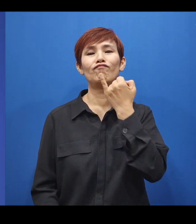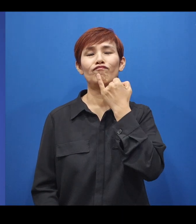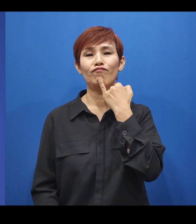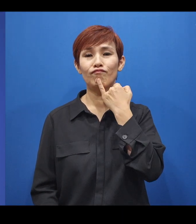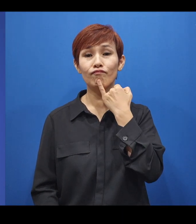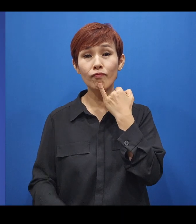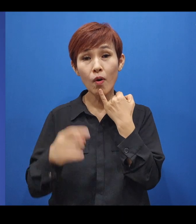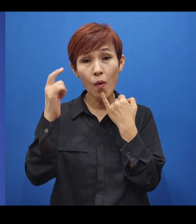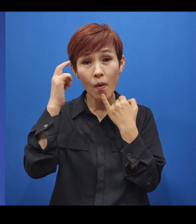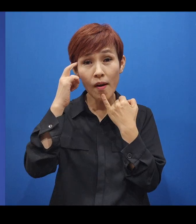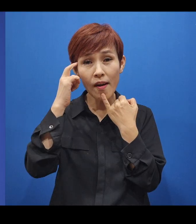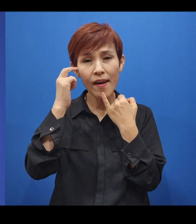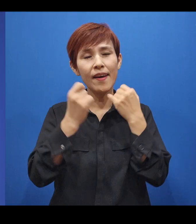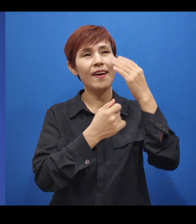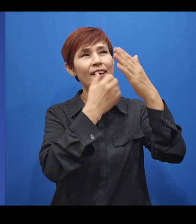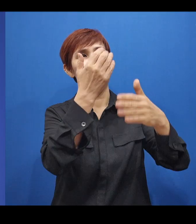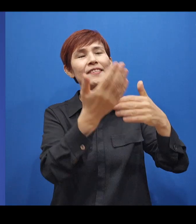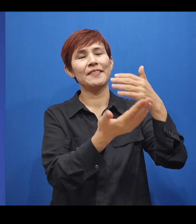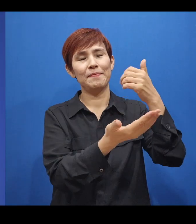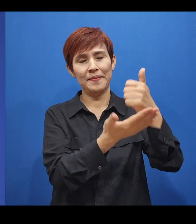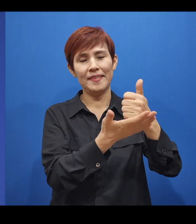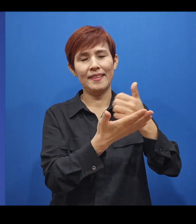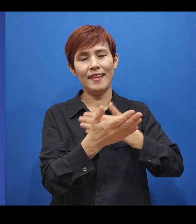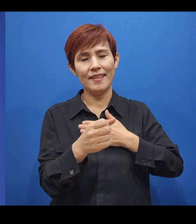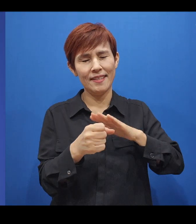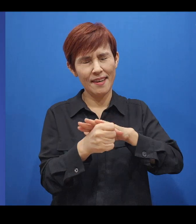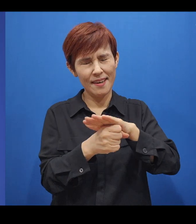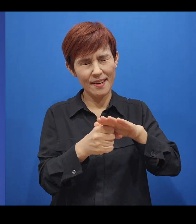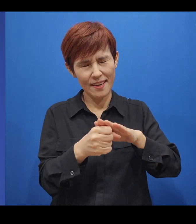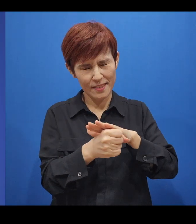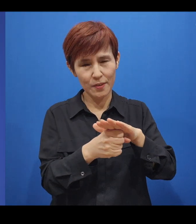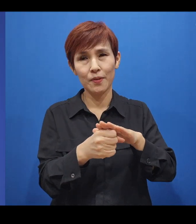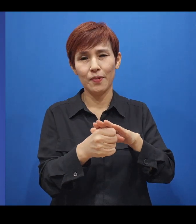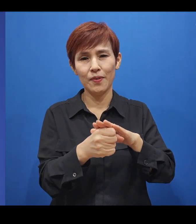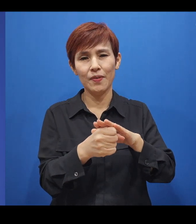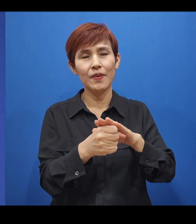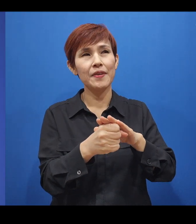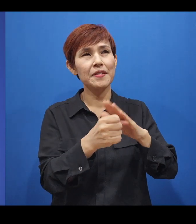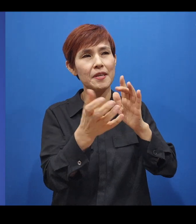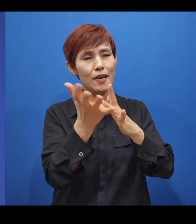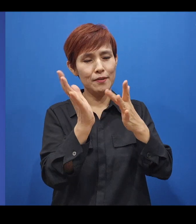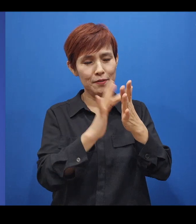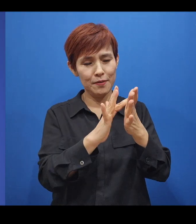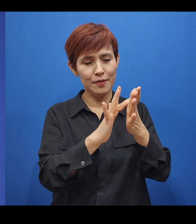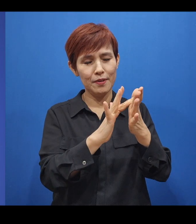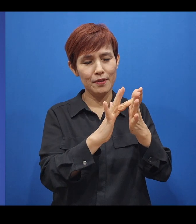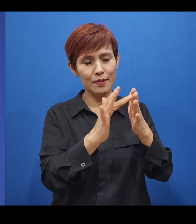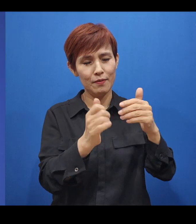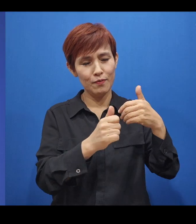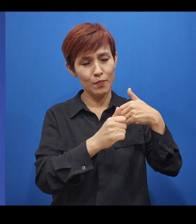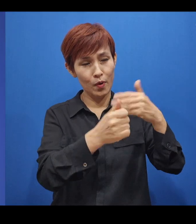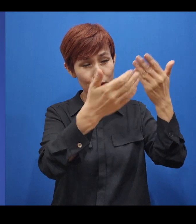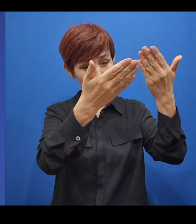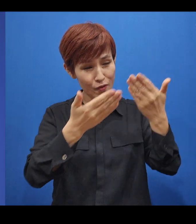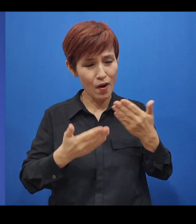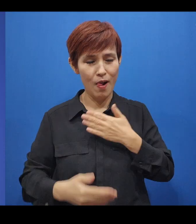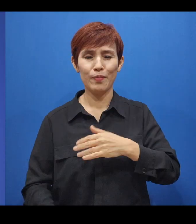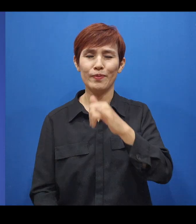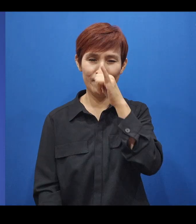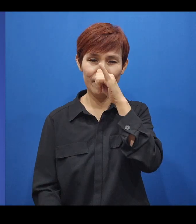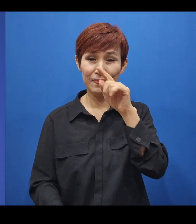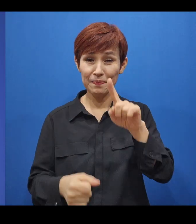왜요? 하나님이 나를 사랑하셔서 그 아들을 보내셨다는 걸 내가